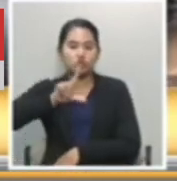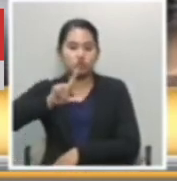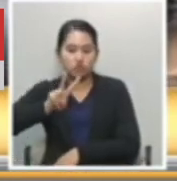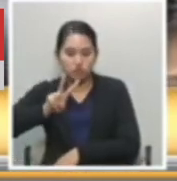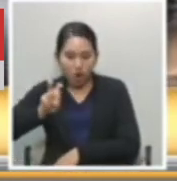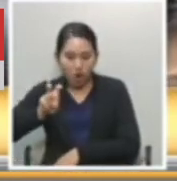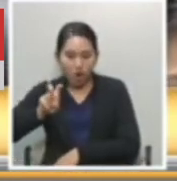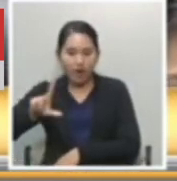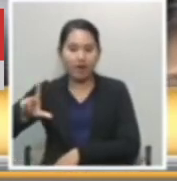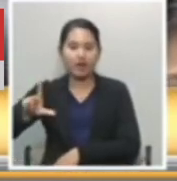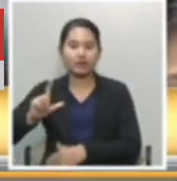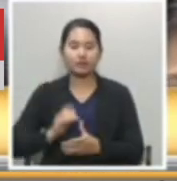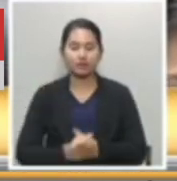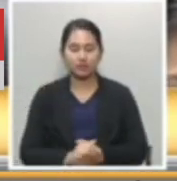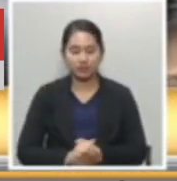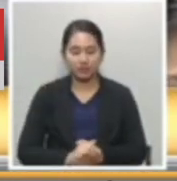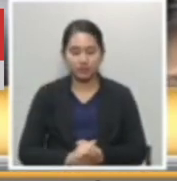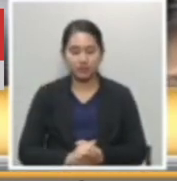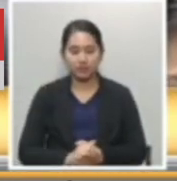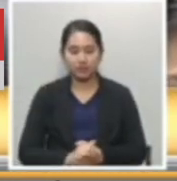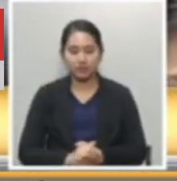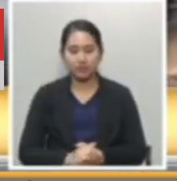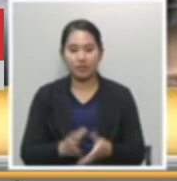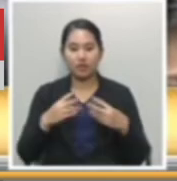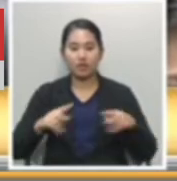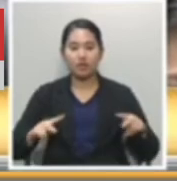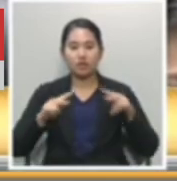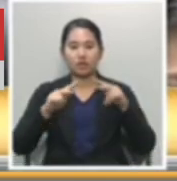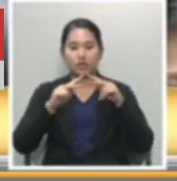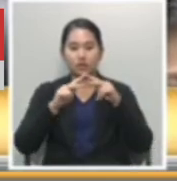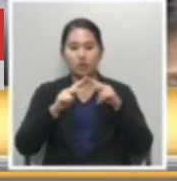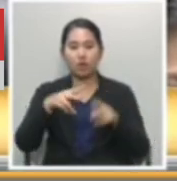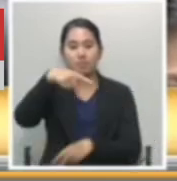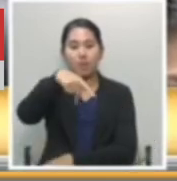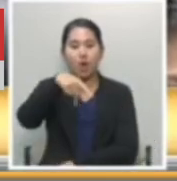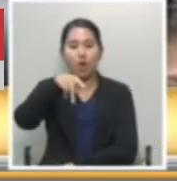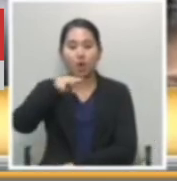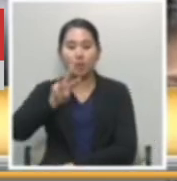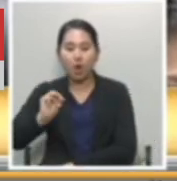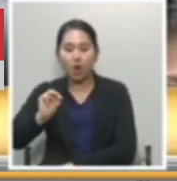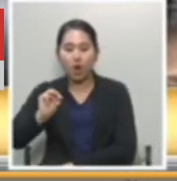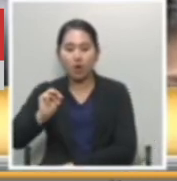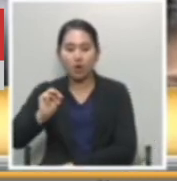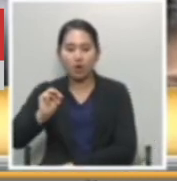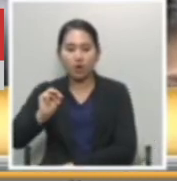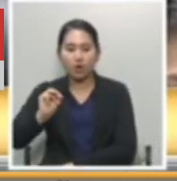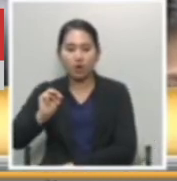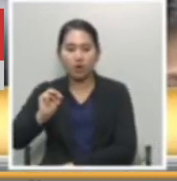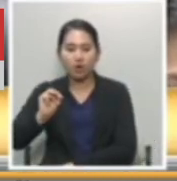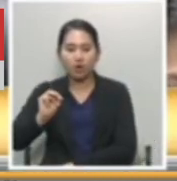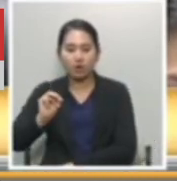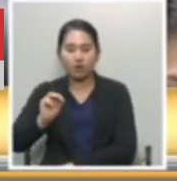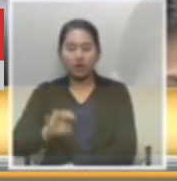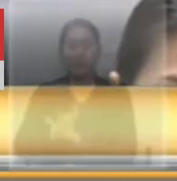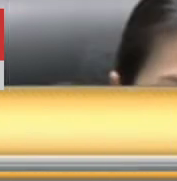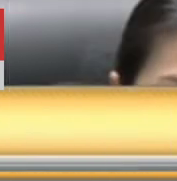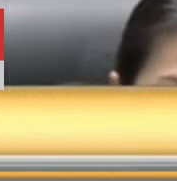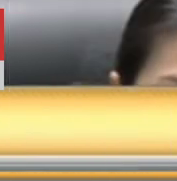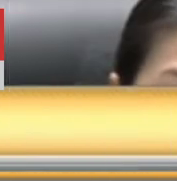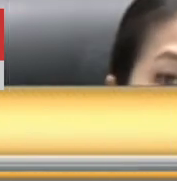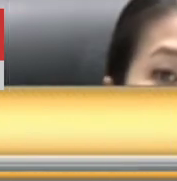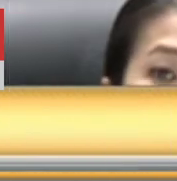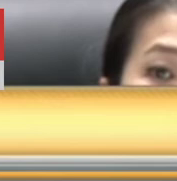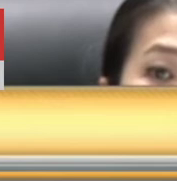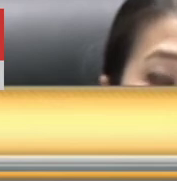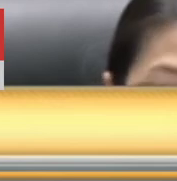6,200 ล้านบาทนะครับส่วนกระทรวงพัฒนาสังคมและความมั่นคงของมนุษย์นะครับได้เพิ่มเกือบ 8,000 ล้านบาทท่านปรีอยู่ตร